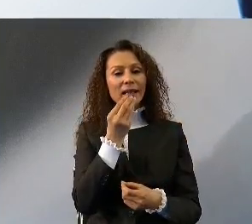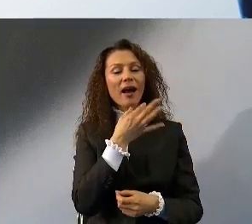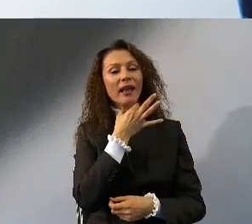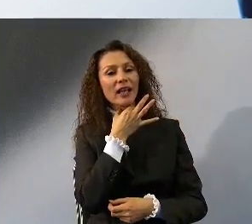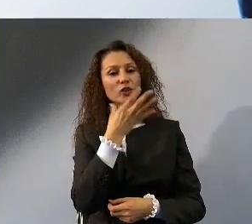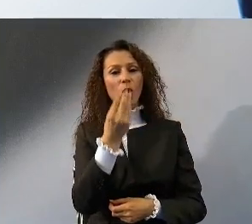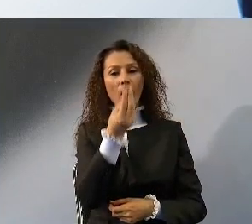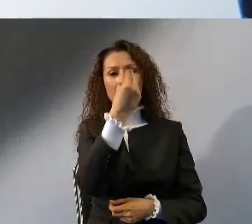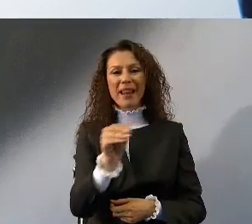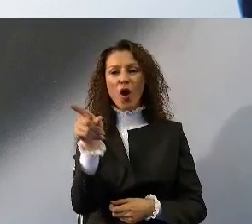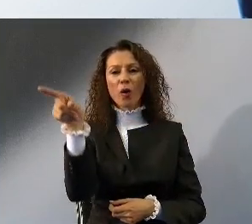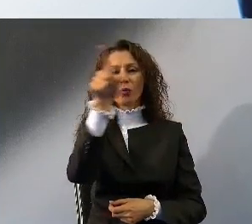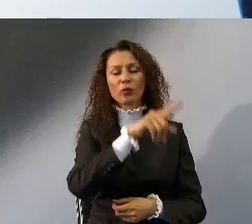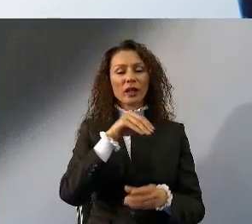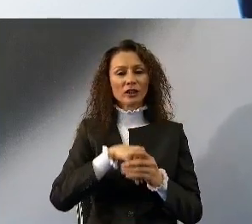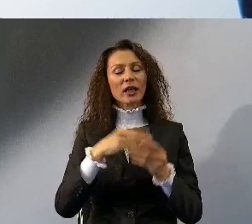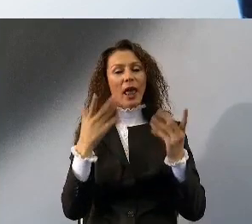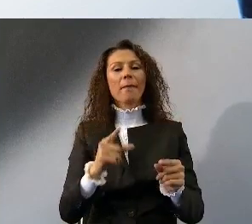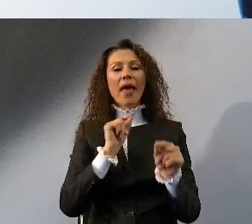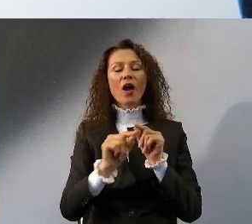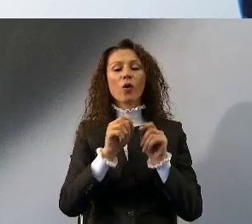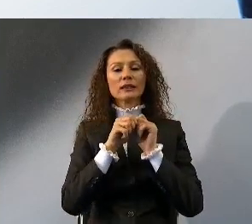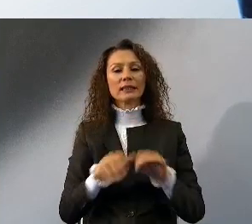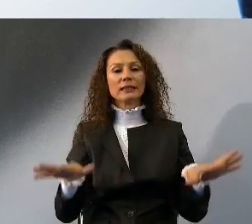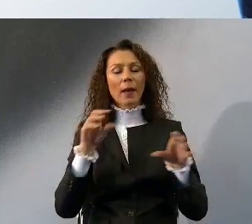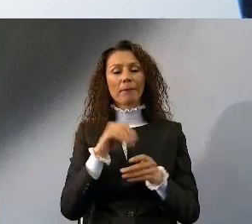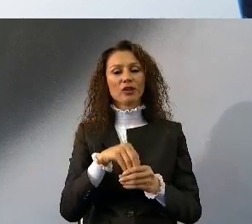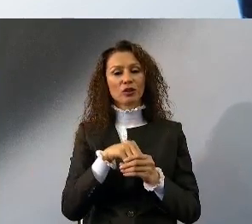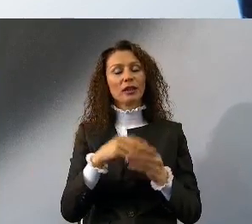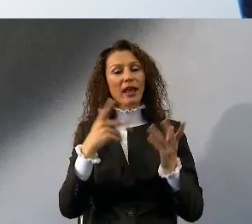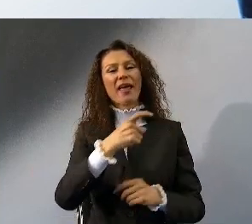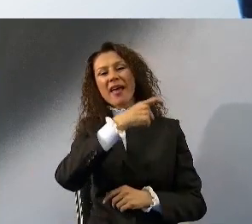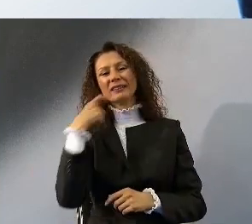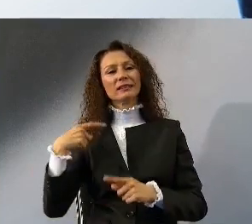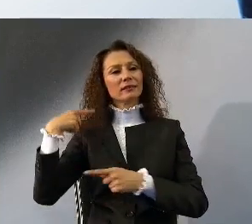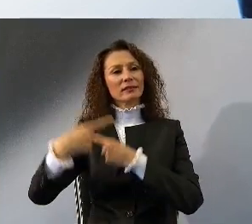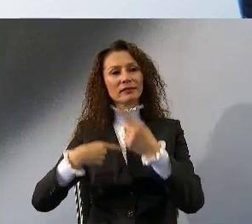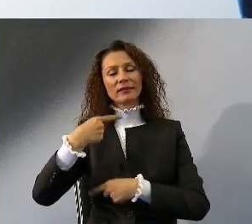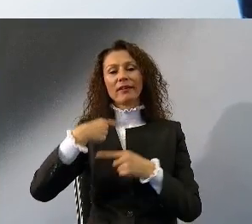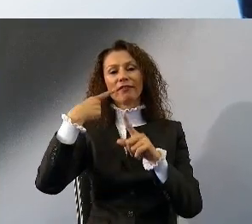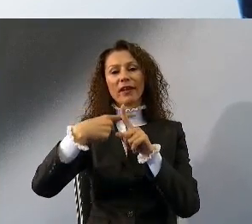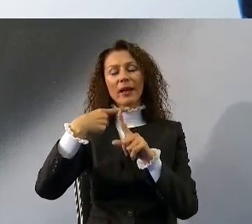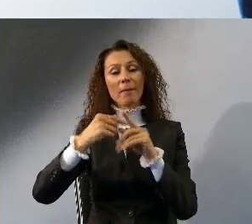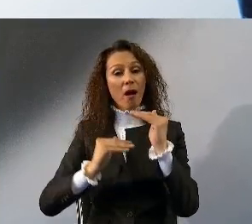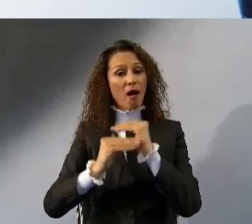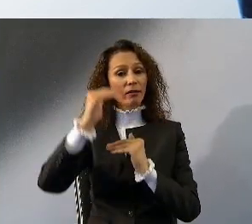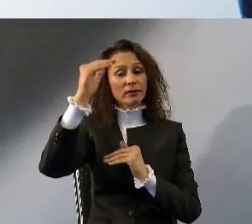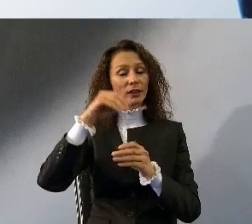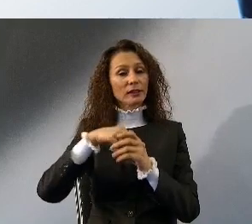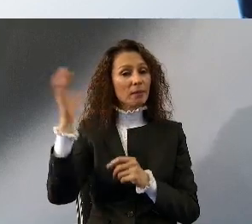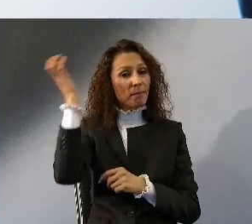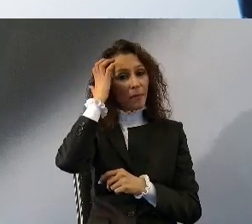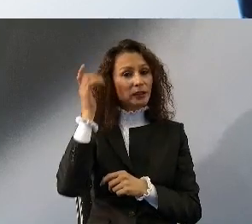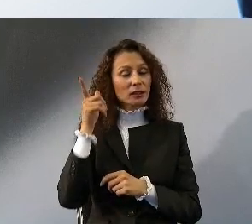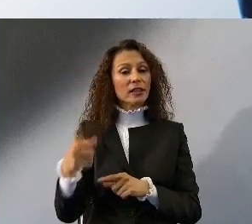ihtiyacı olan milyonlar için, hem de ekosistem için. Yani bu eski usul verim artışı temelli tarım yerine içine